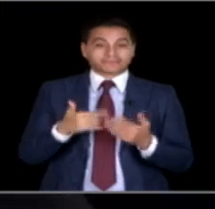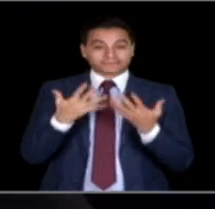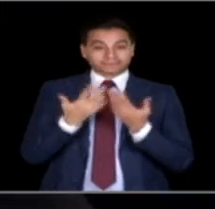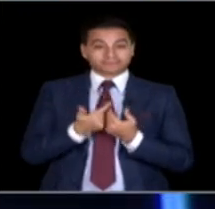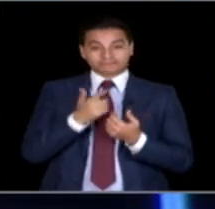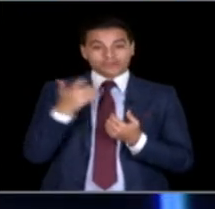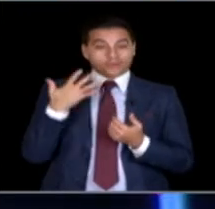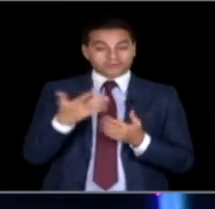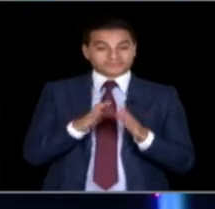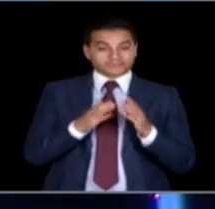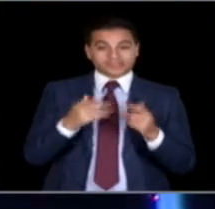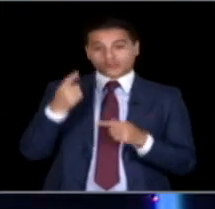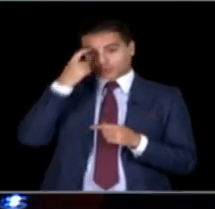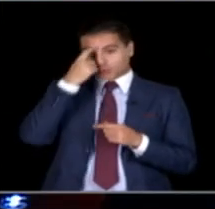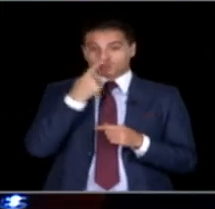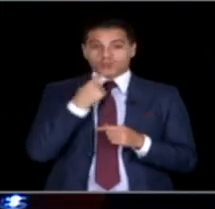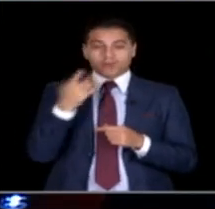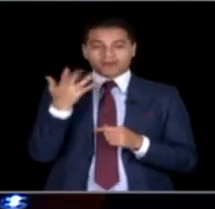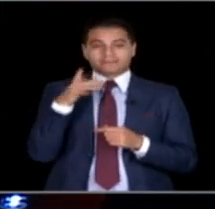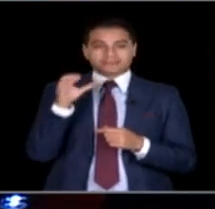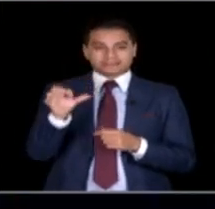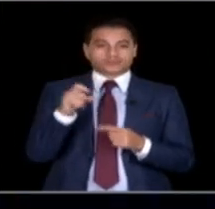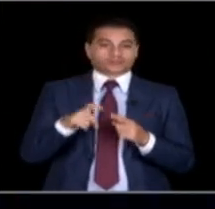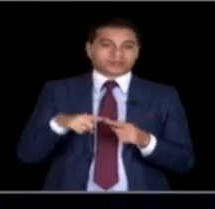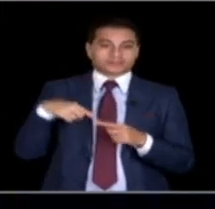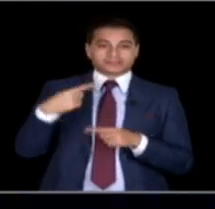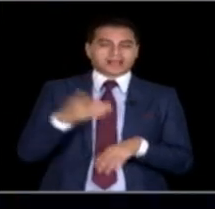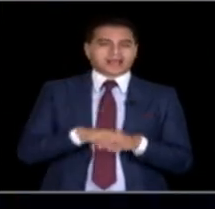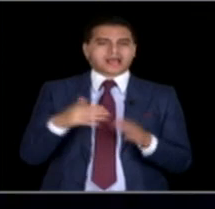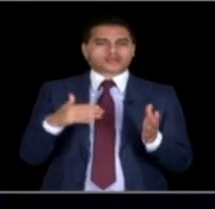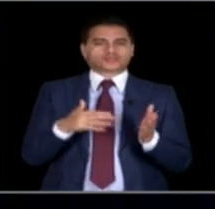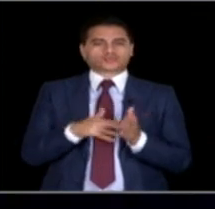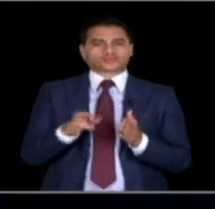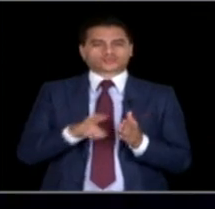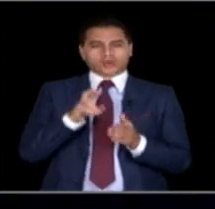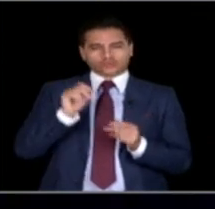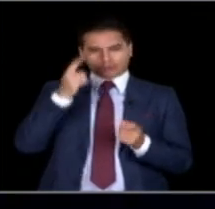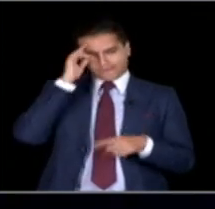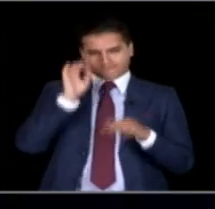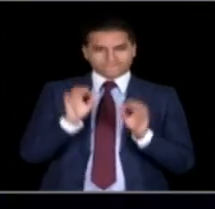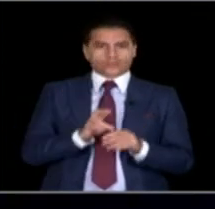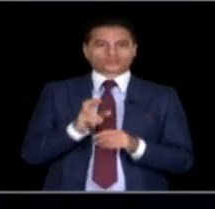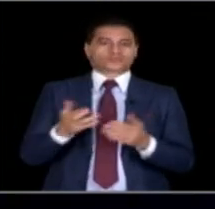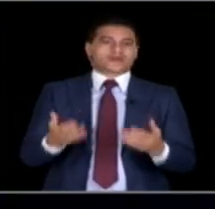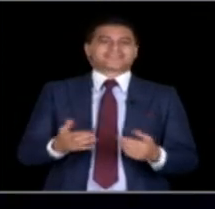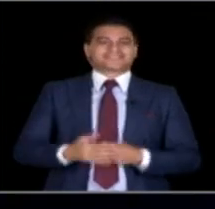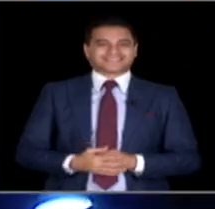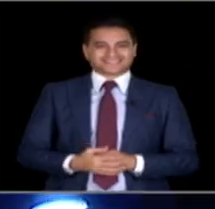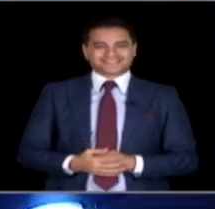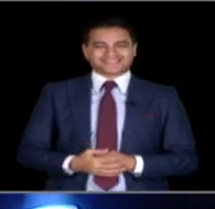105، الهنود الحمر 90. آخر سؤال في الفقرة، سرعة البديهة والسؤال